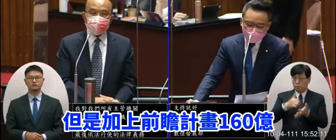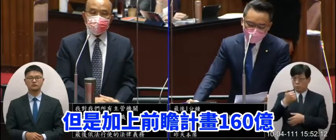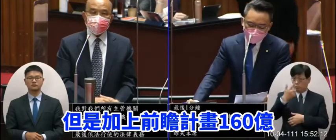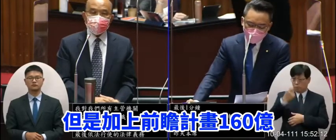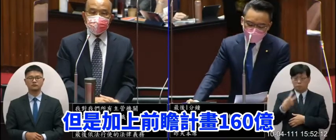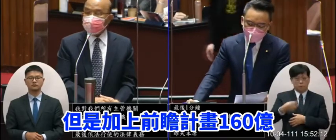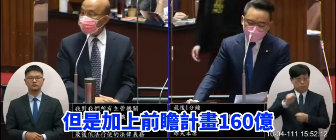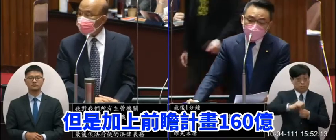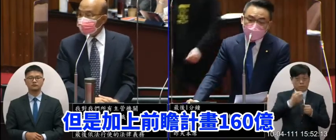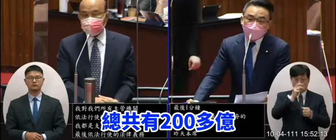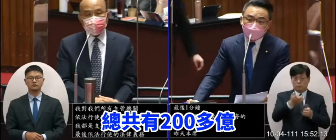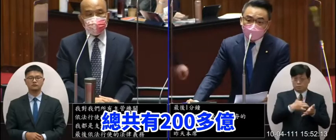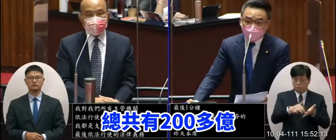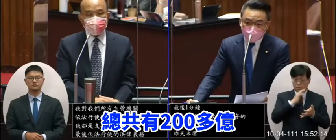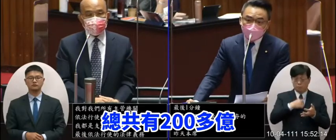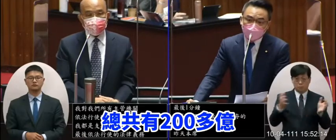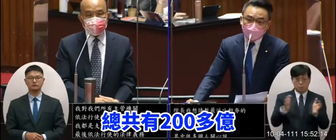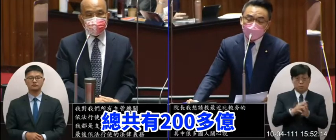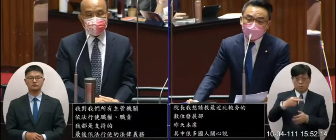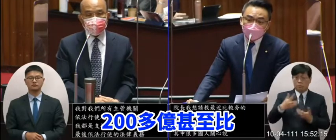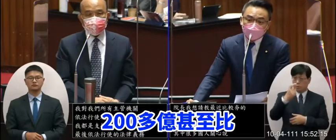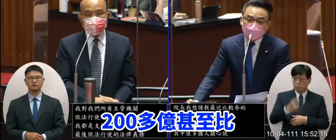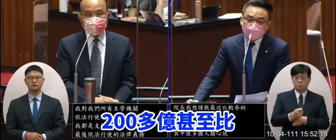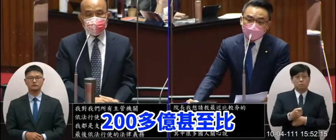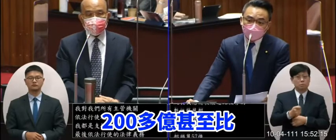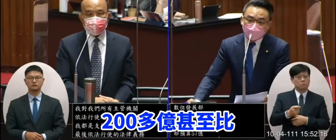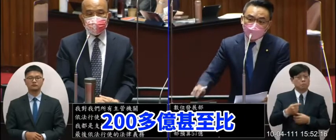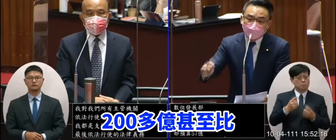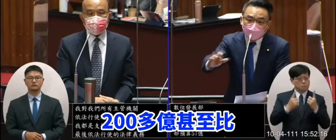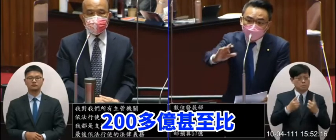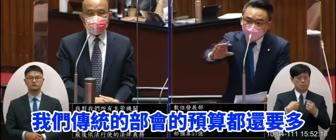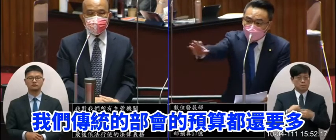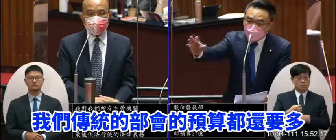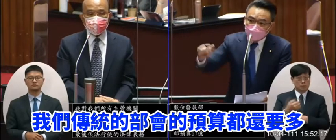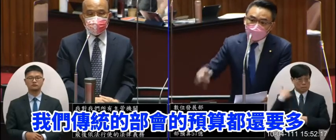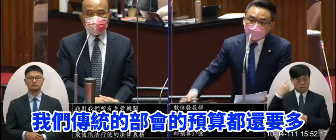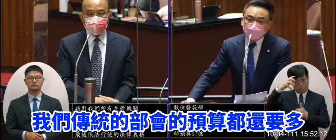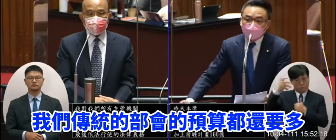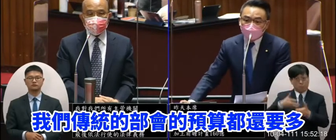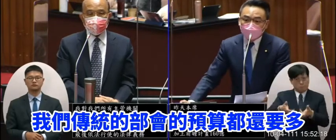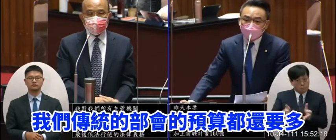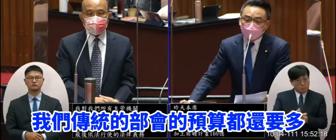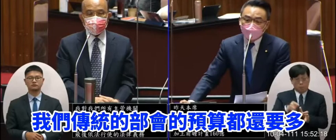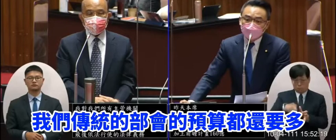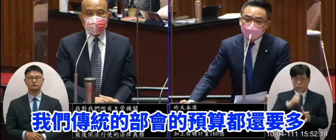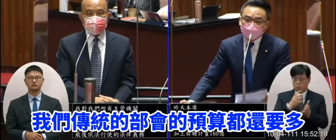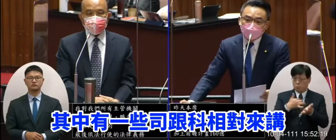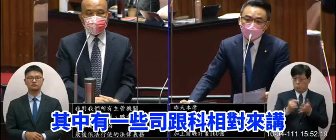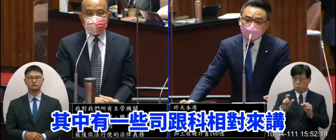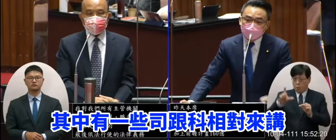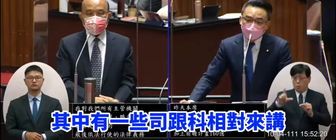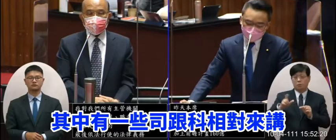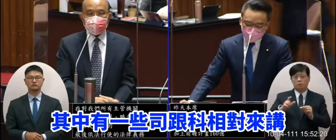加上前瞻计划160亿，总共有200多亿，200多亿甚至比我们传统的部会的预算都还要多啊。